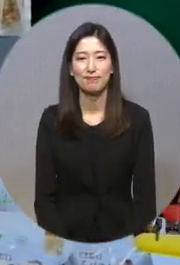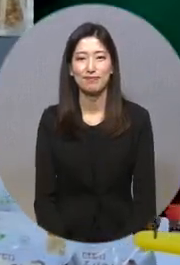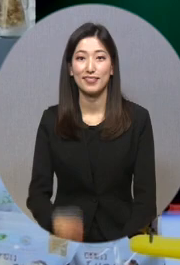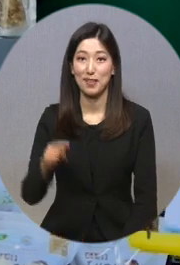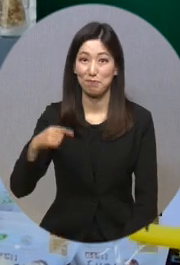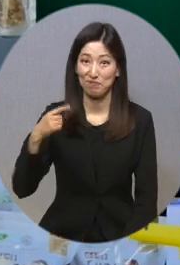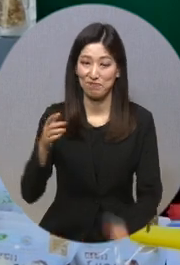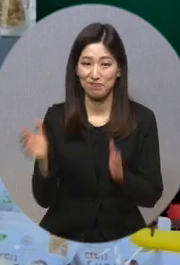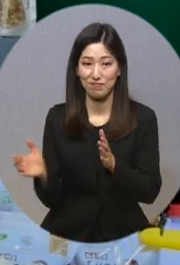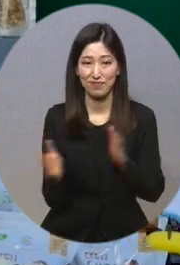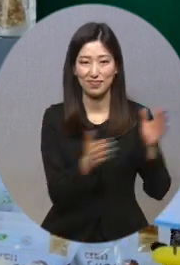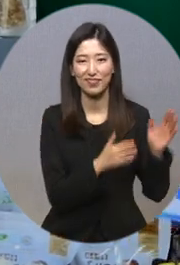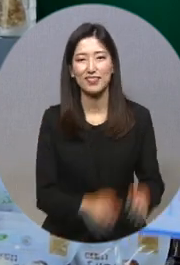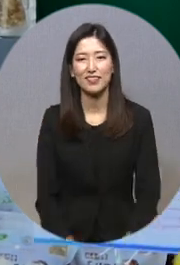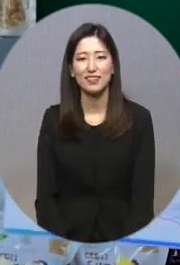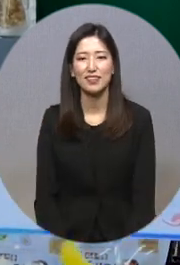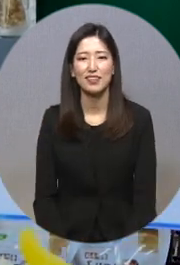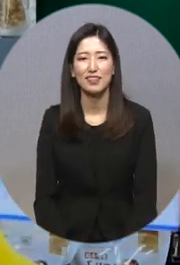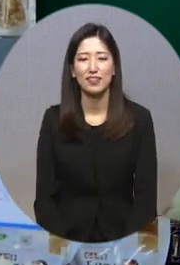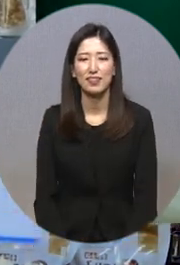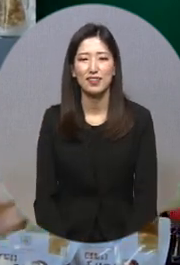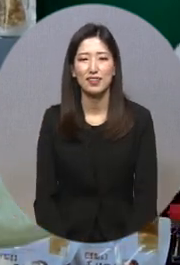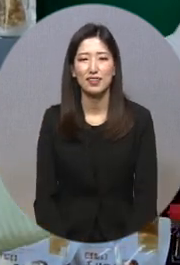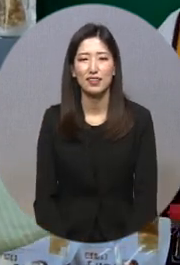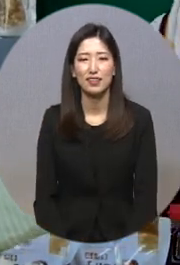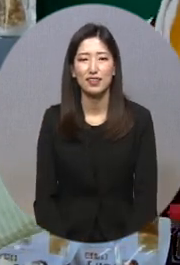이번에는 아유 우리 오빠 어?